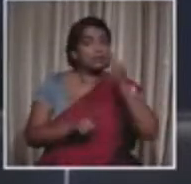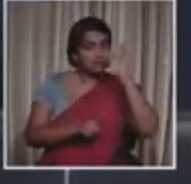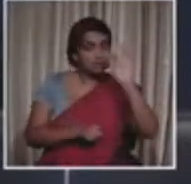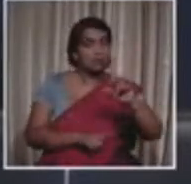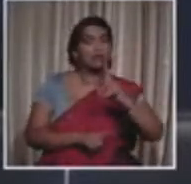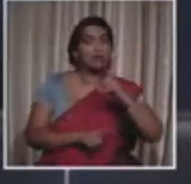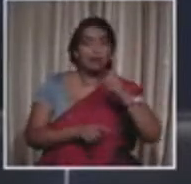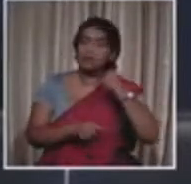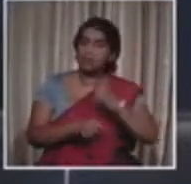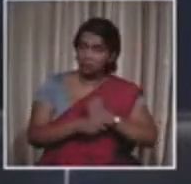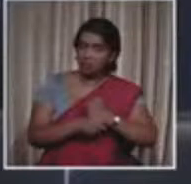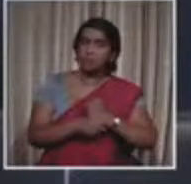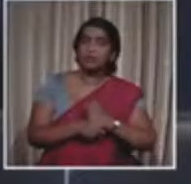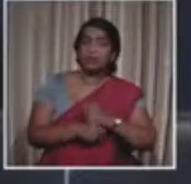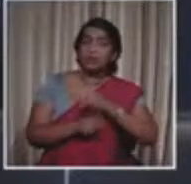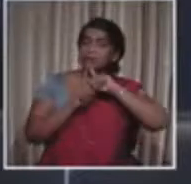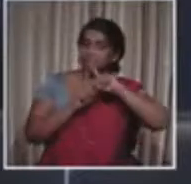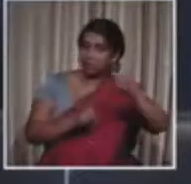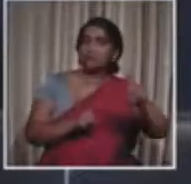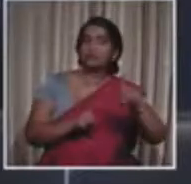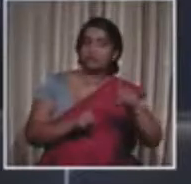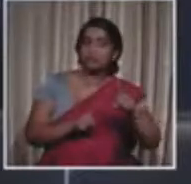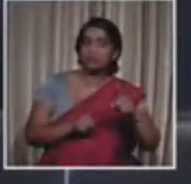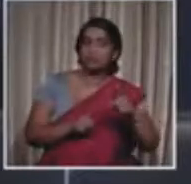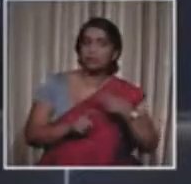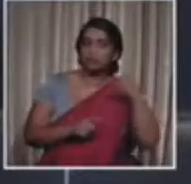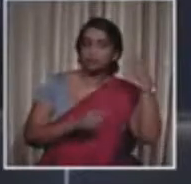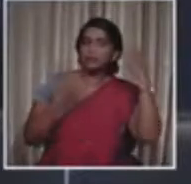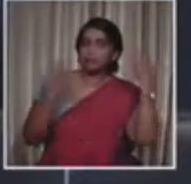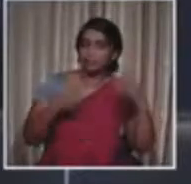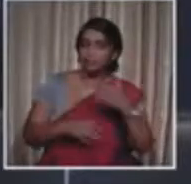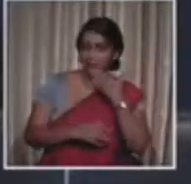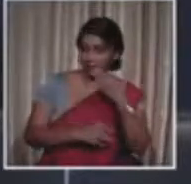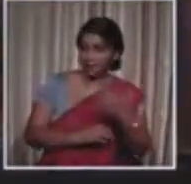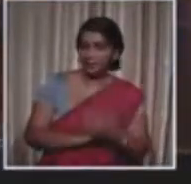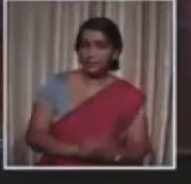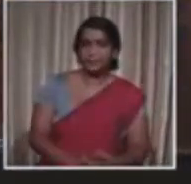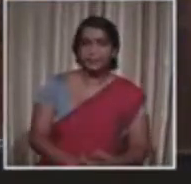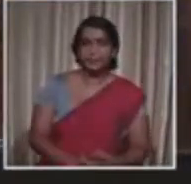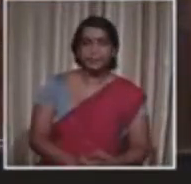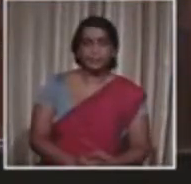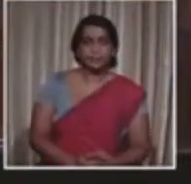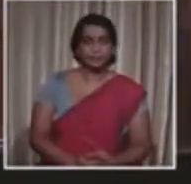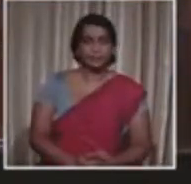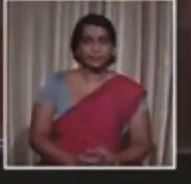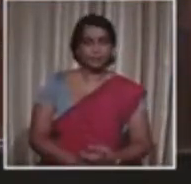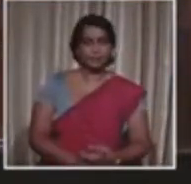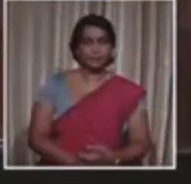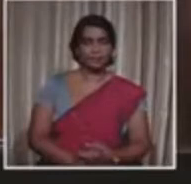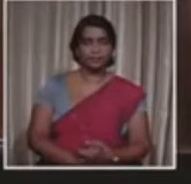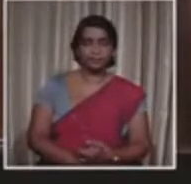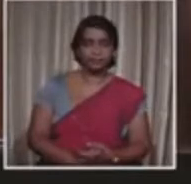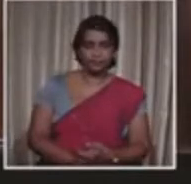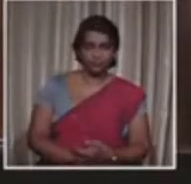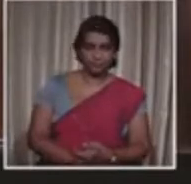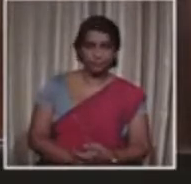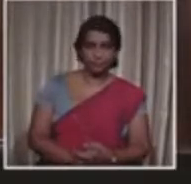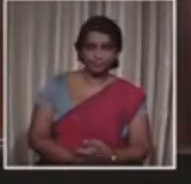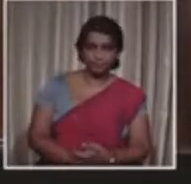ජනාධිපතිතුමාට ආණ්ඩුවට ජනුන් දෙමු කියලා කියමින් මම වචන සමපේ අවසන් කරනවා. කතා කරලා තීන්දුවක් ගන්නද?